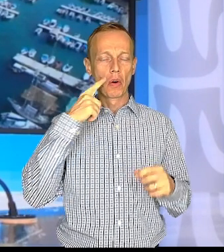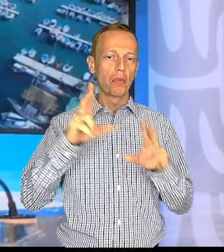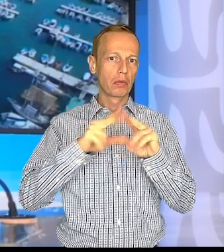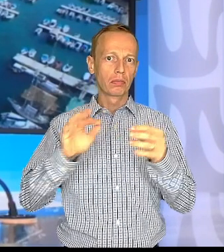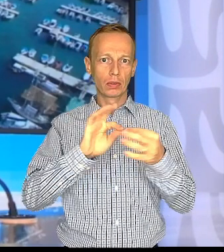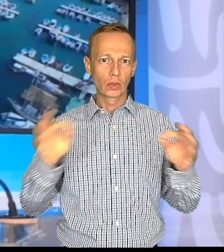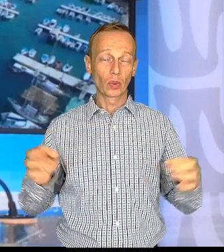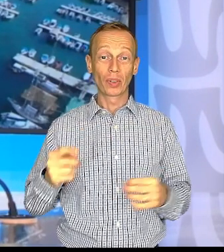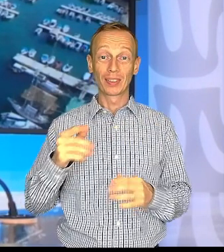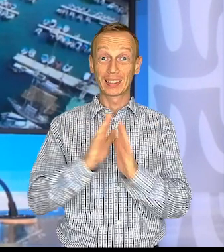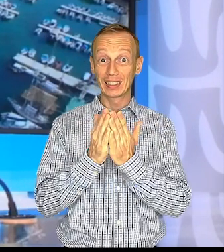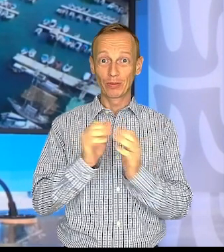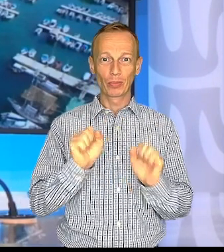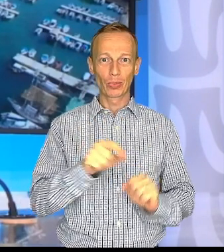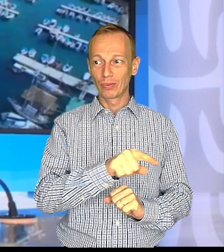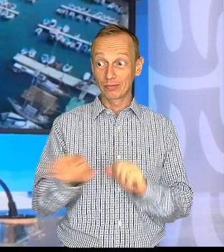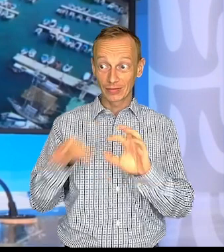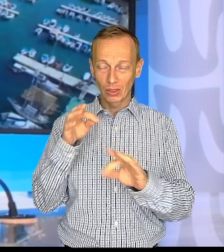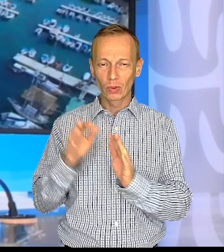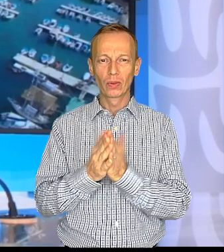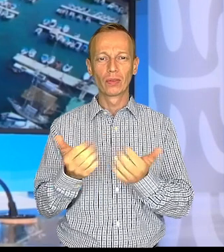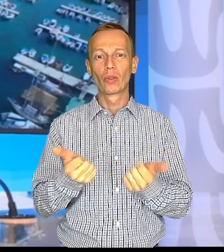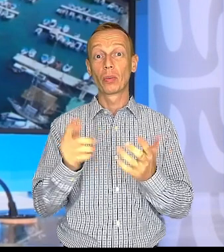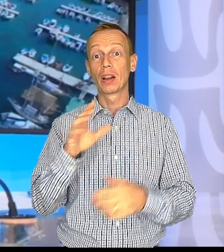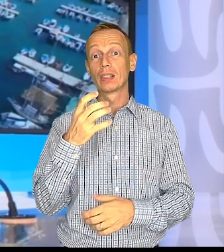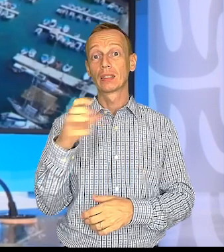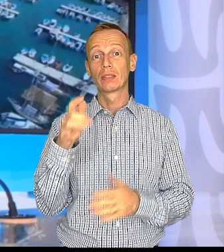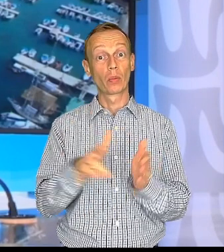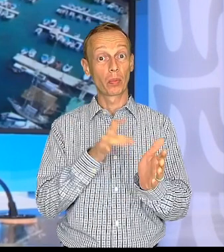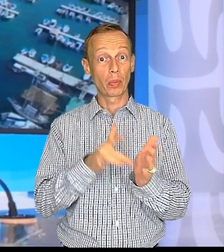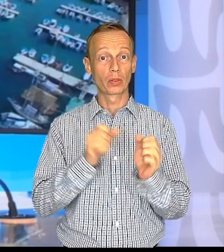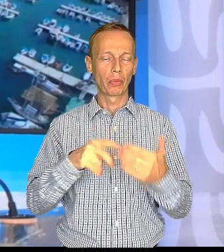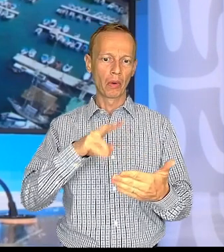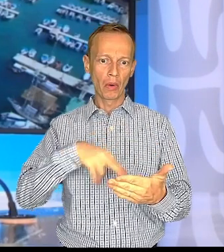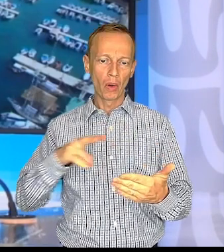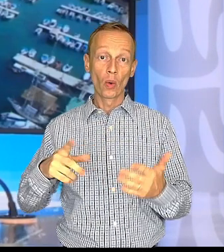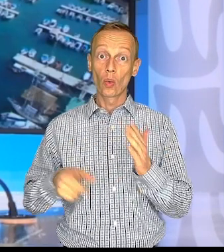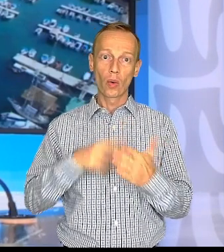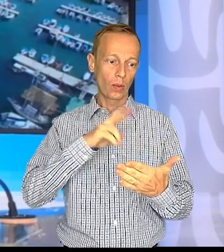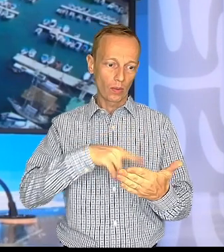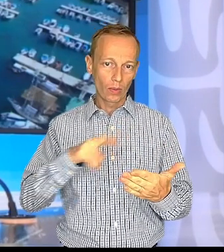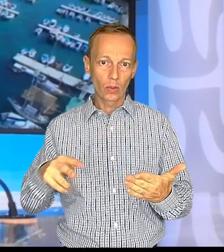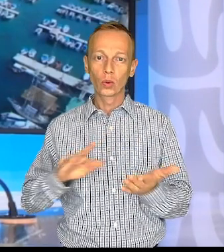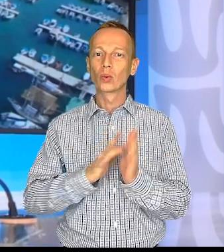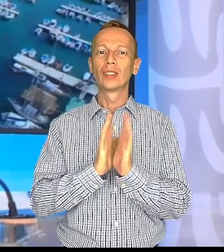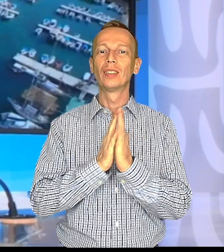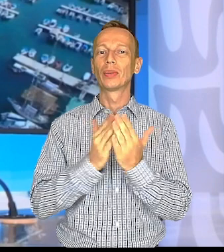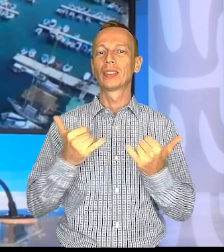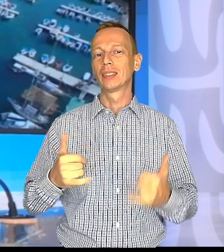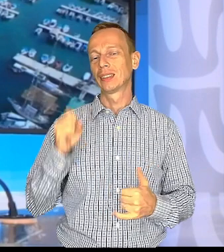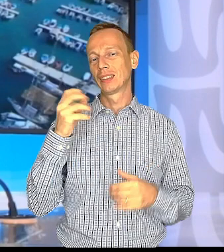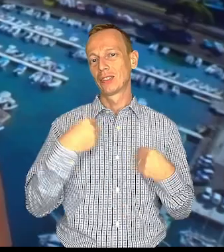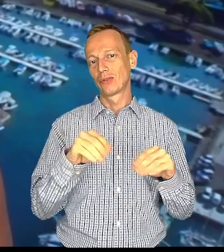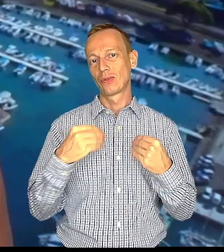classements. Je vous propose donc de découvrir ce livre de 500 pages à lire ou à relire dans toutes les librairies du